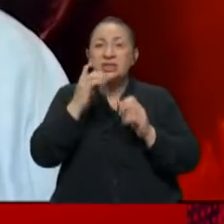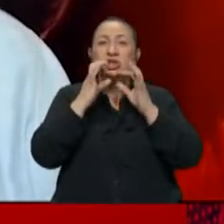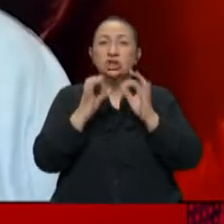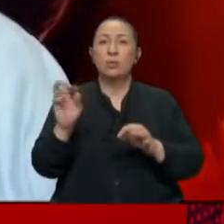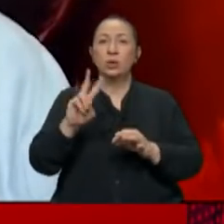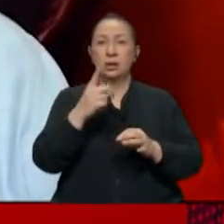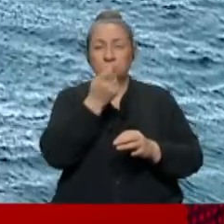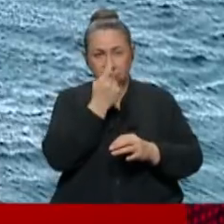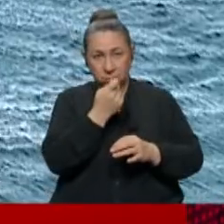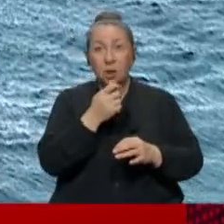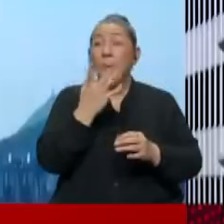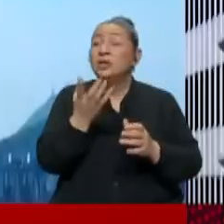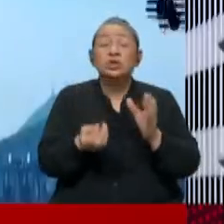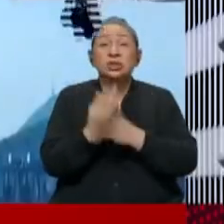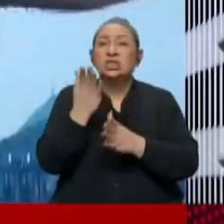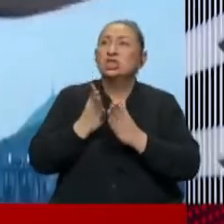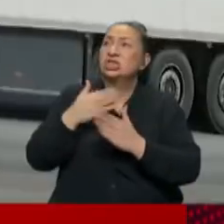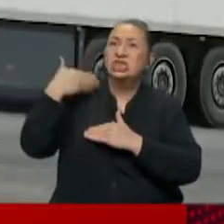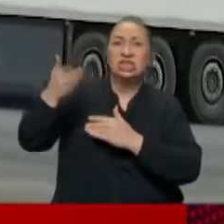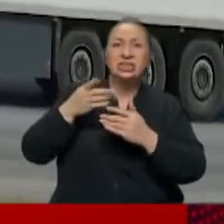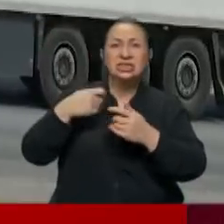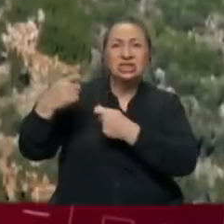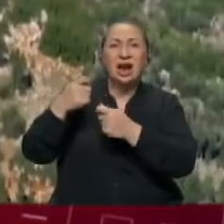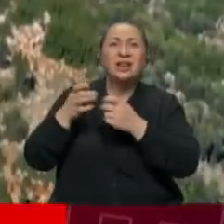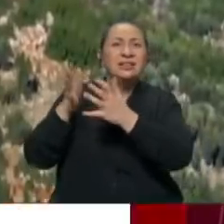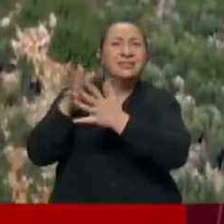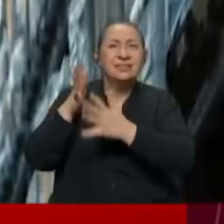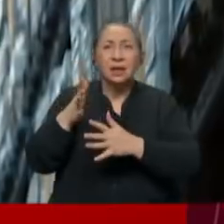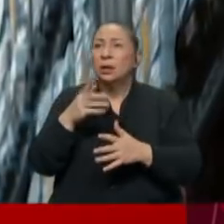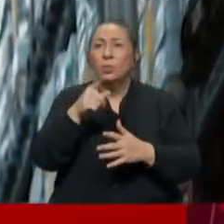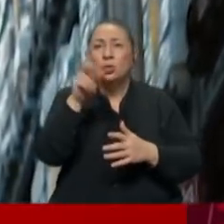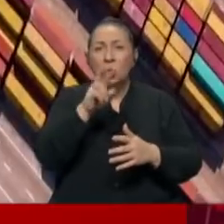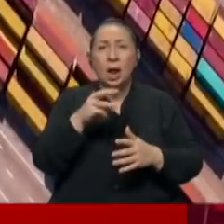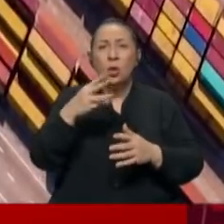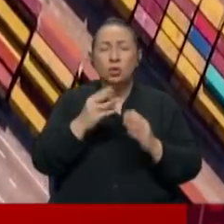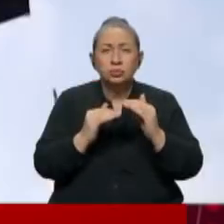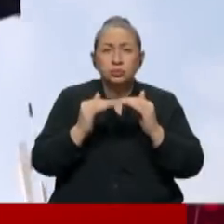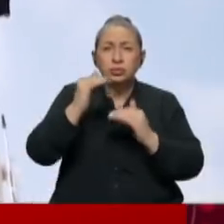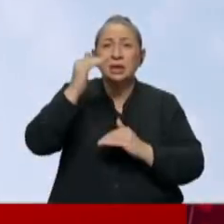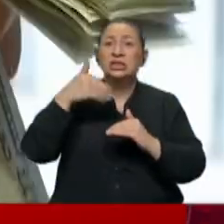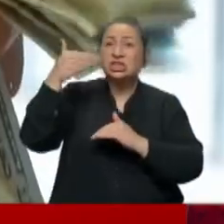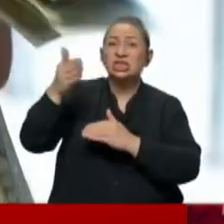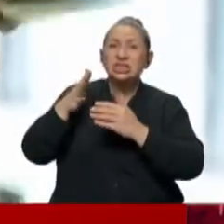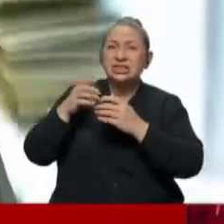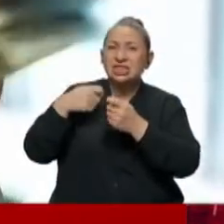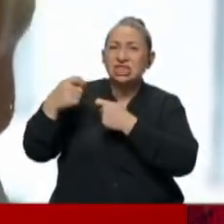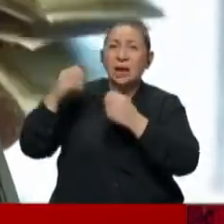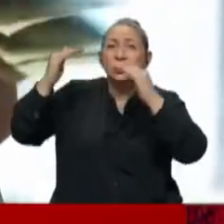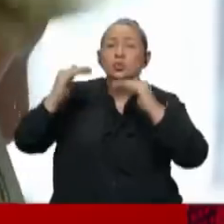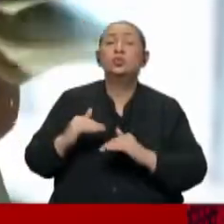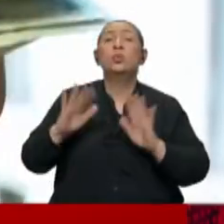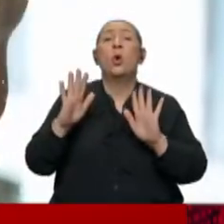araç için modeli denir di Oysa ortaya çıkan dış ticaret verileri bize gösteriyor ki kurban bu Türkiye'nin dış ticaret açığını